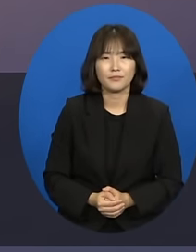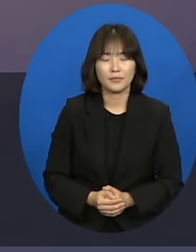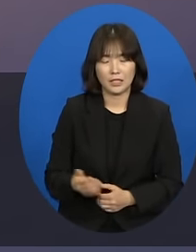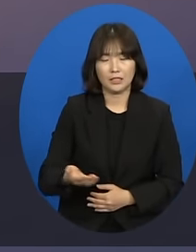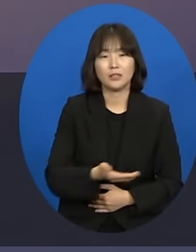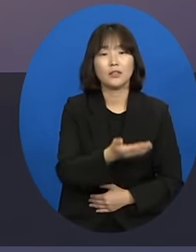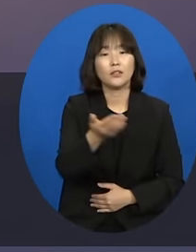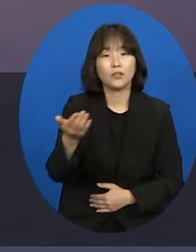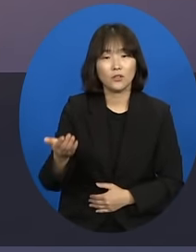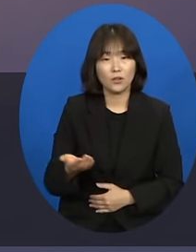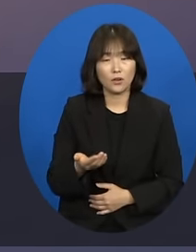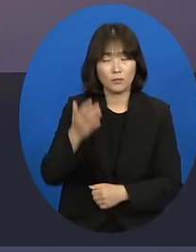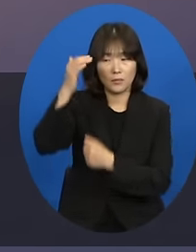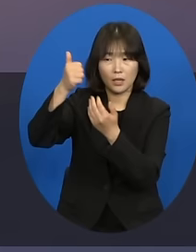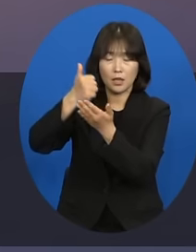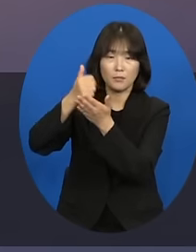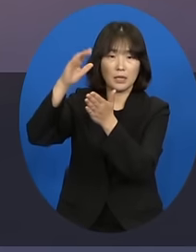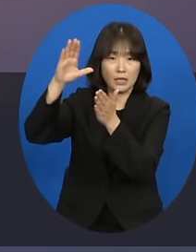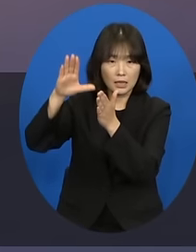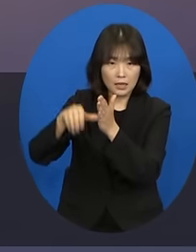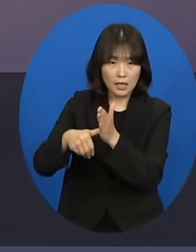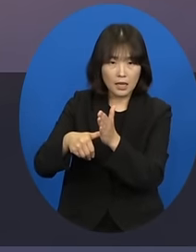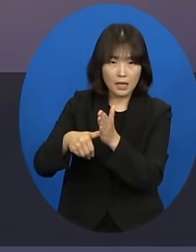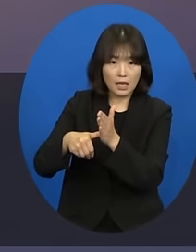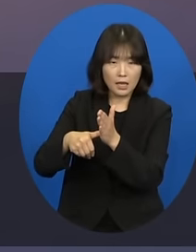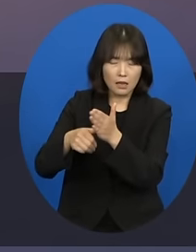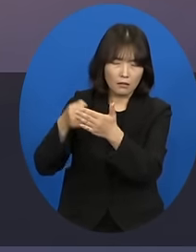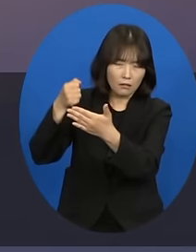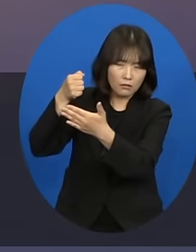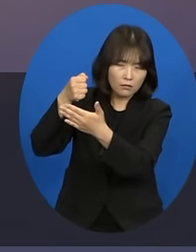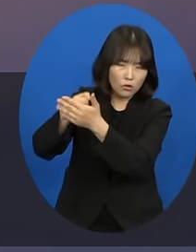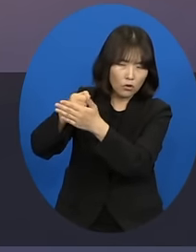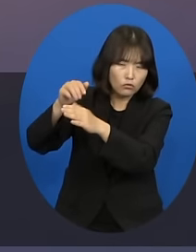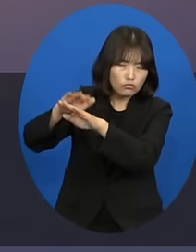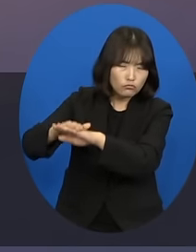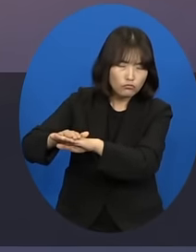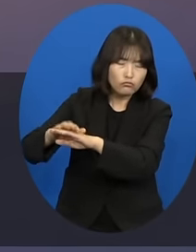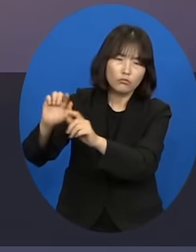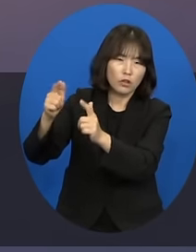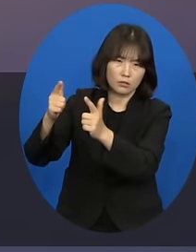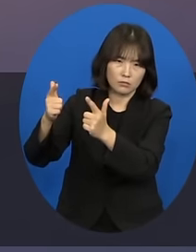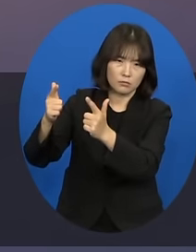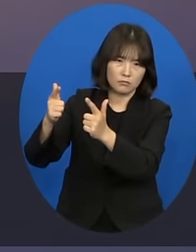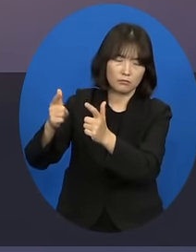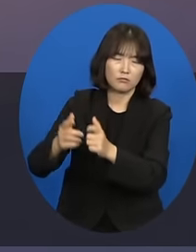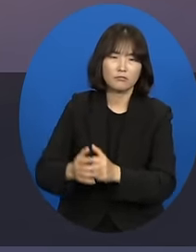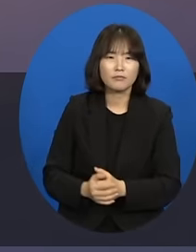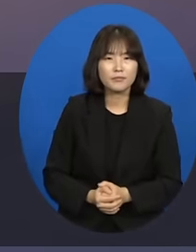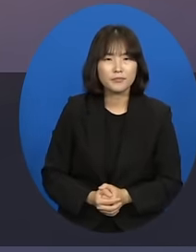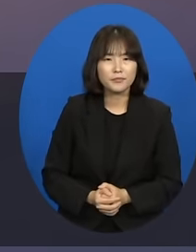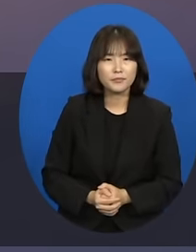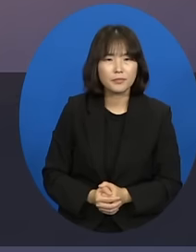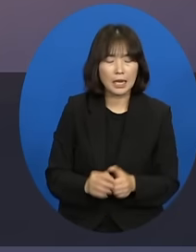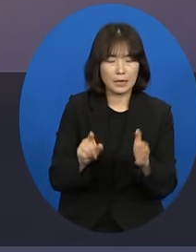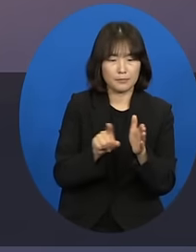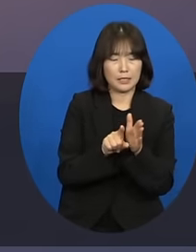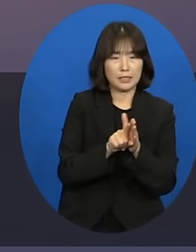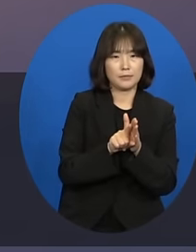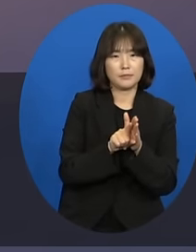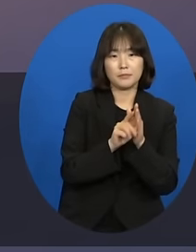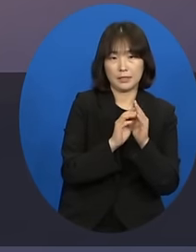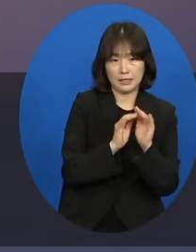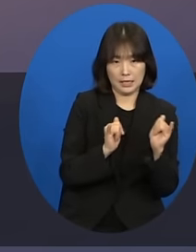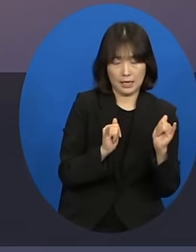여러분, 하나님의 때가 픽스되어 있지 않아요? 정해져 있지 않아요? 몇 날, 몇 시, 몇 초로? 믿음의 사람이